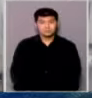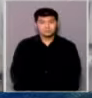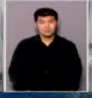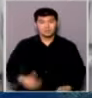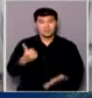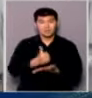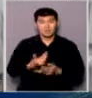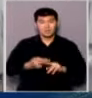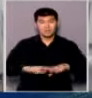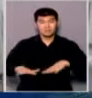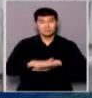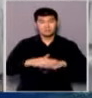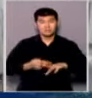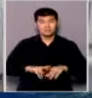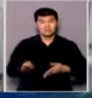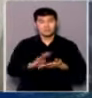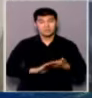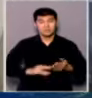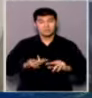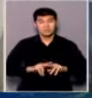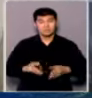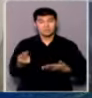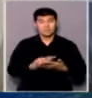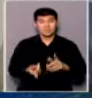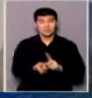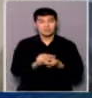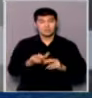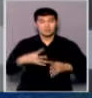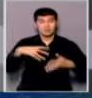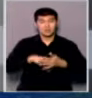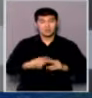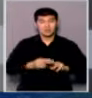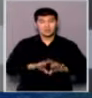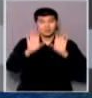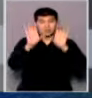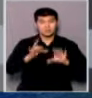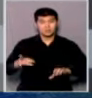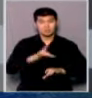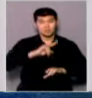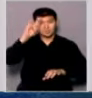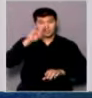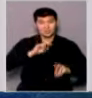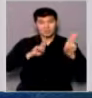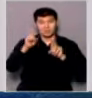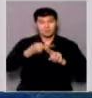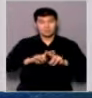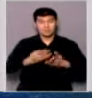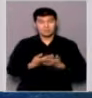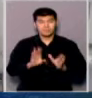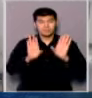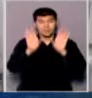Глава страны Касым-Жомарт Токаев подписал закон о внесении изменений и дополнений в Кодекс Республики Казахстан об